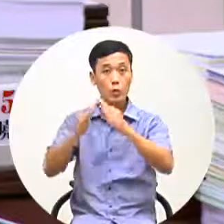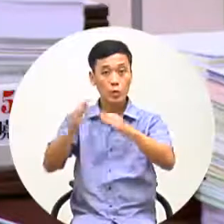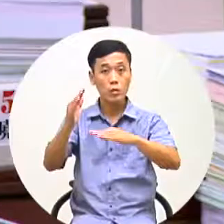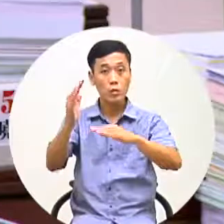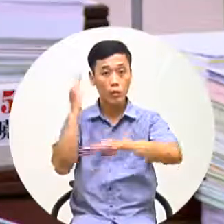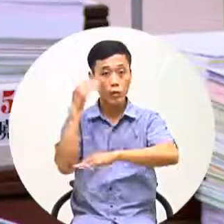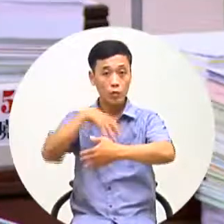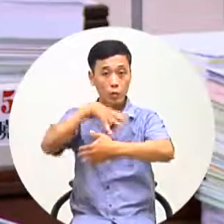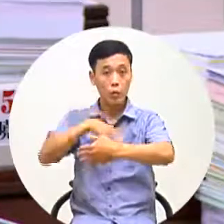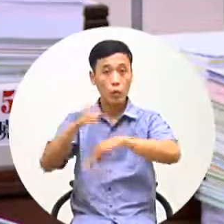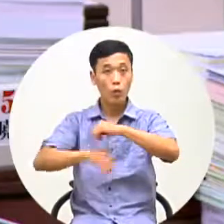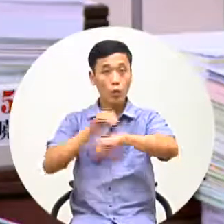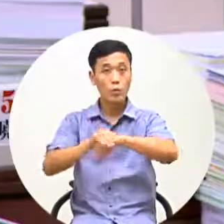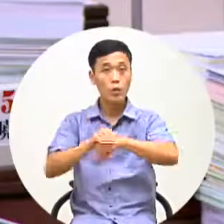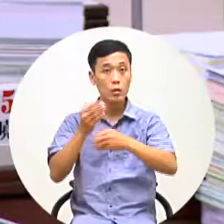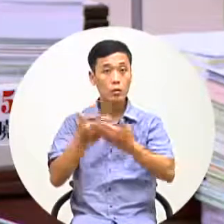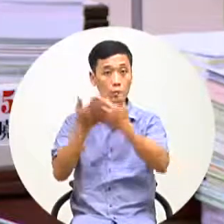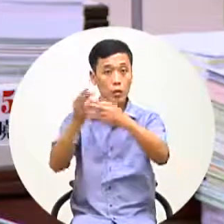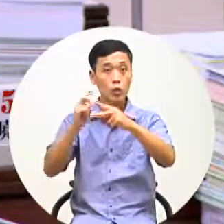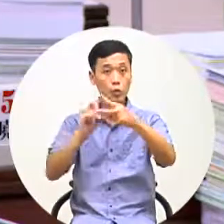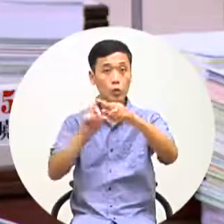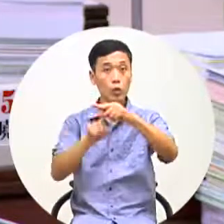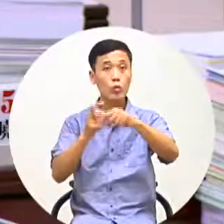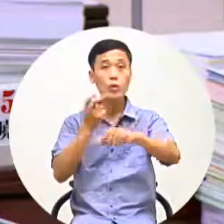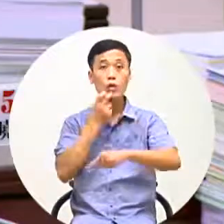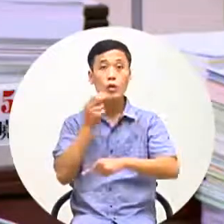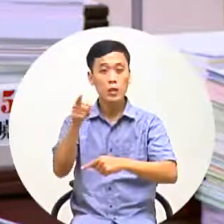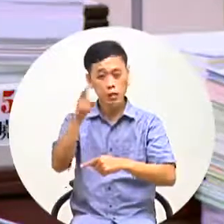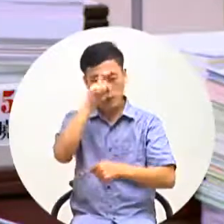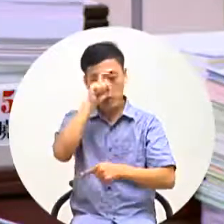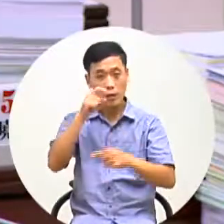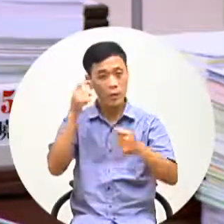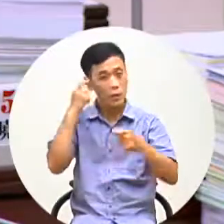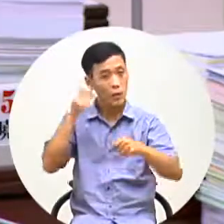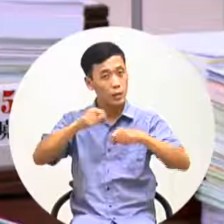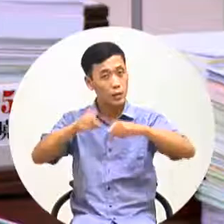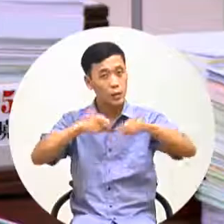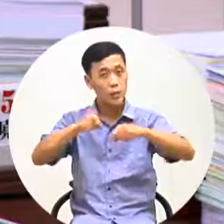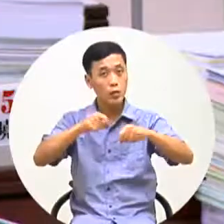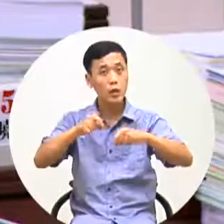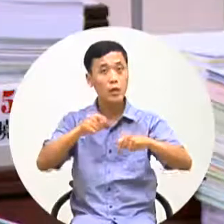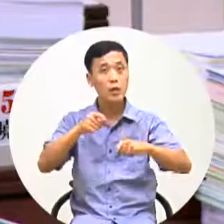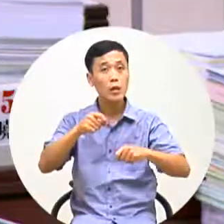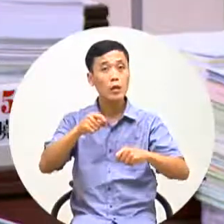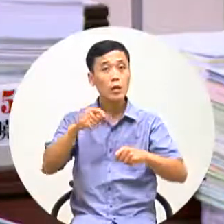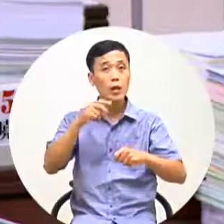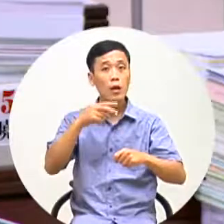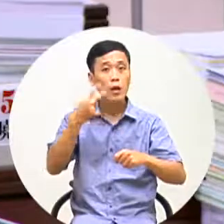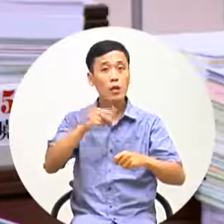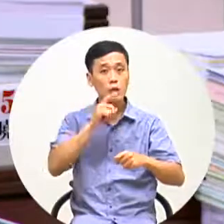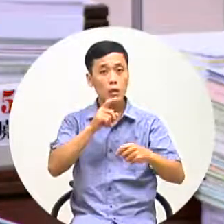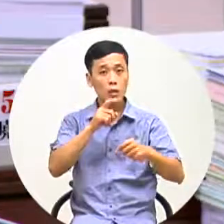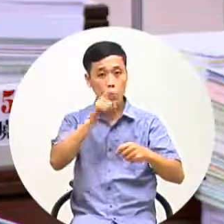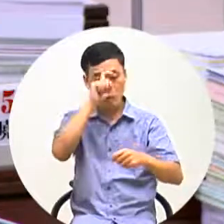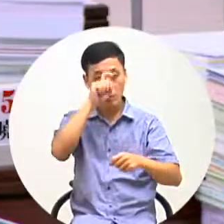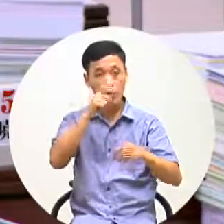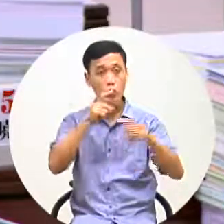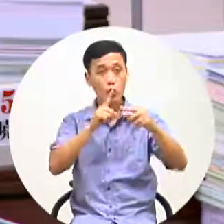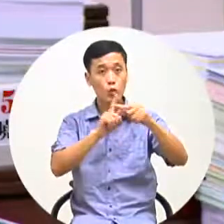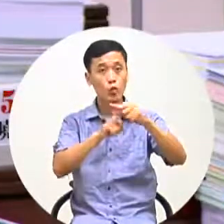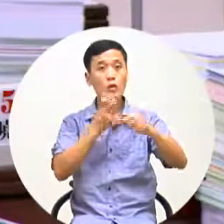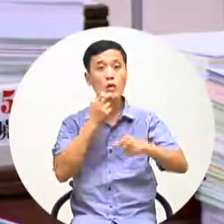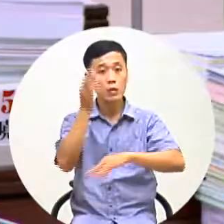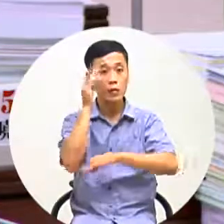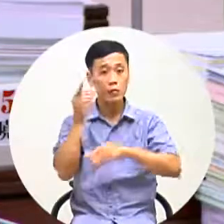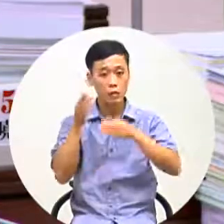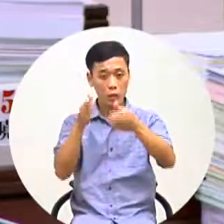长想办法一下，看要拜托立委，还是你家己亲自出马。中央你一定要电话去甲催，如果你若无甲中央政府